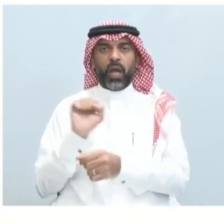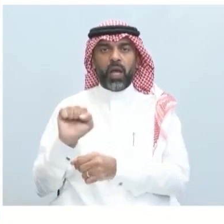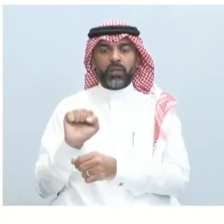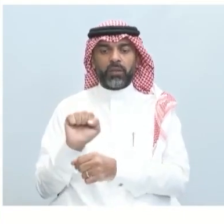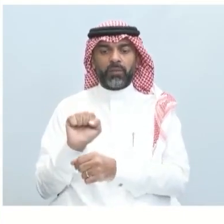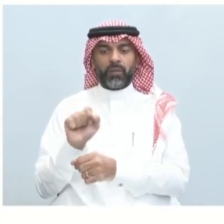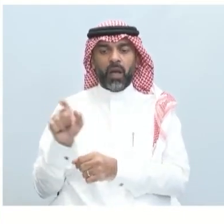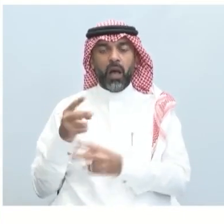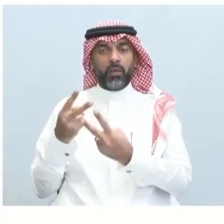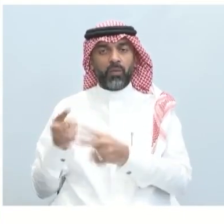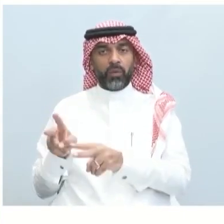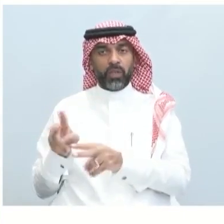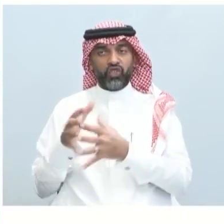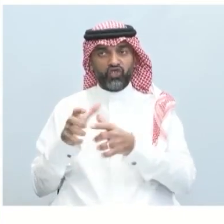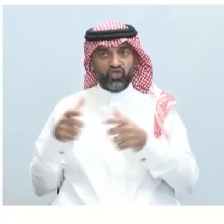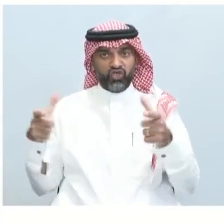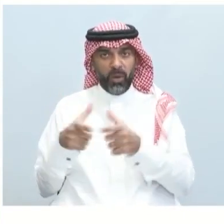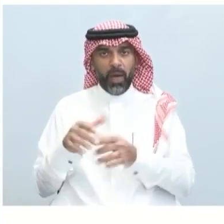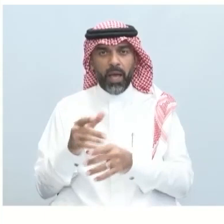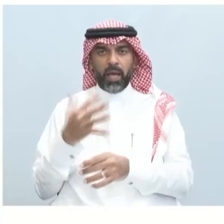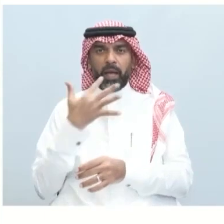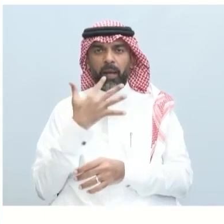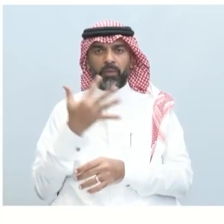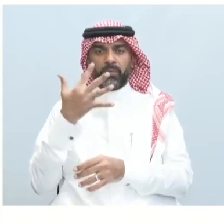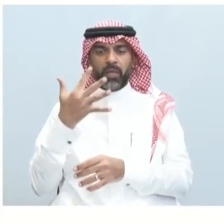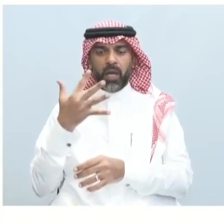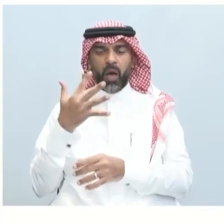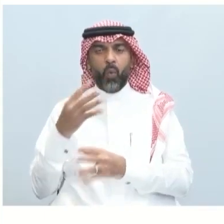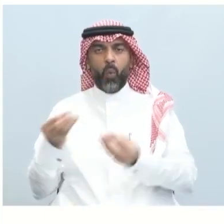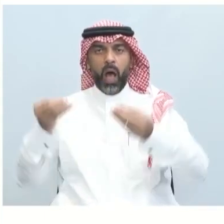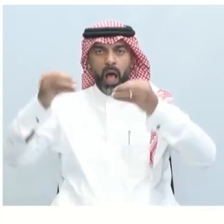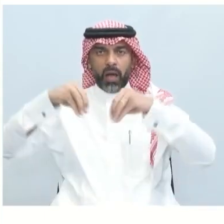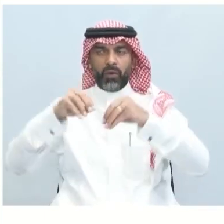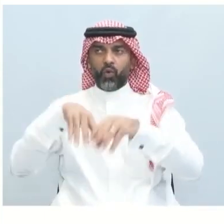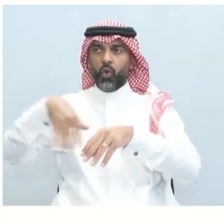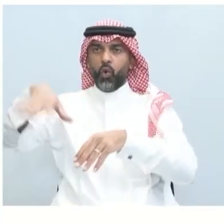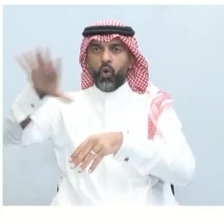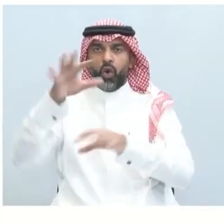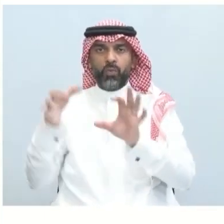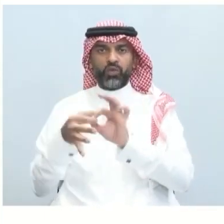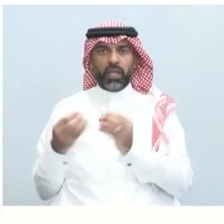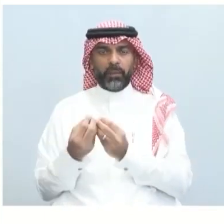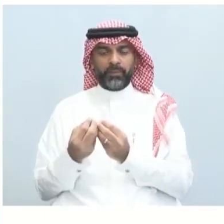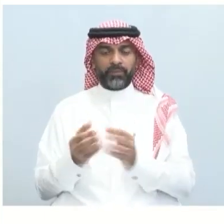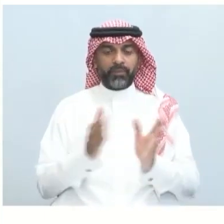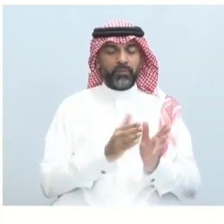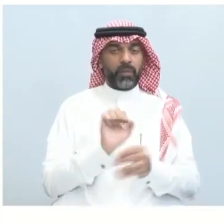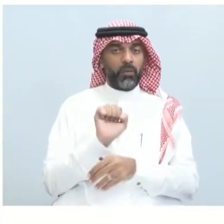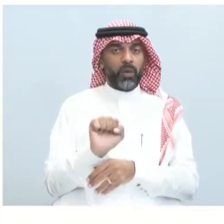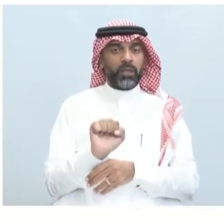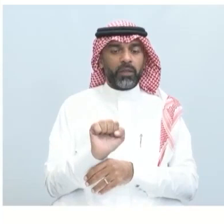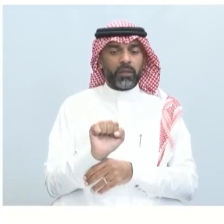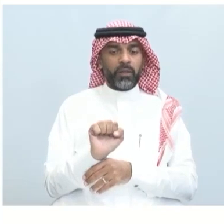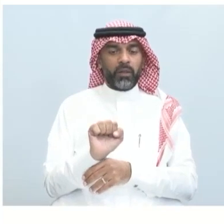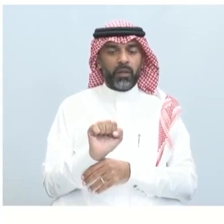إرسال 500 رسالة وأكثر لجميع المشتركين، بينما في البريد الإلكتروني المخصص يتم